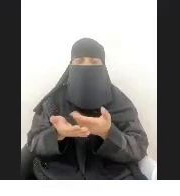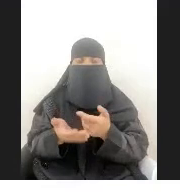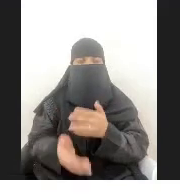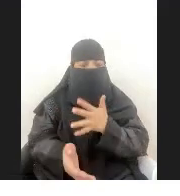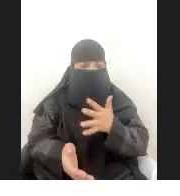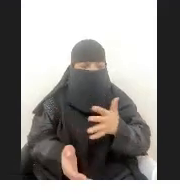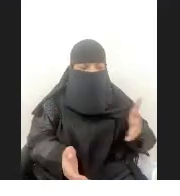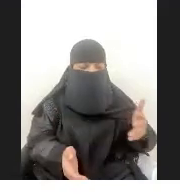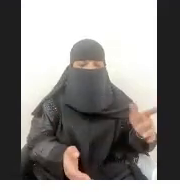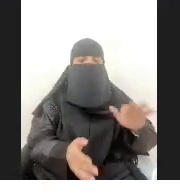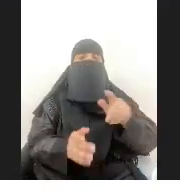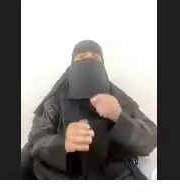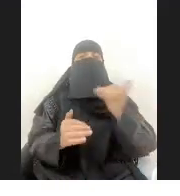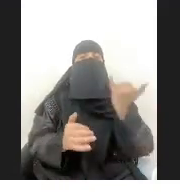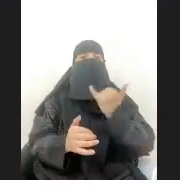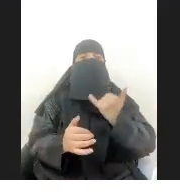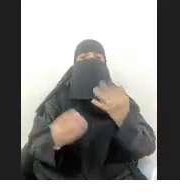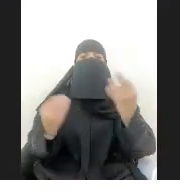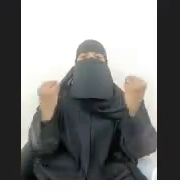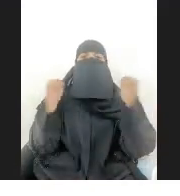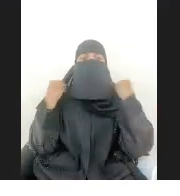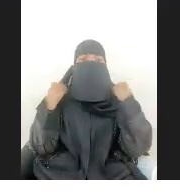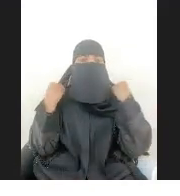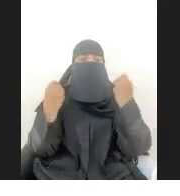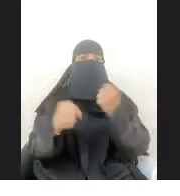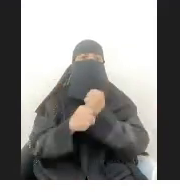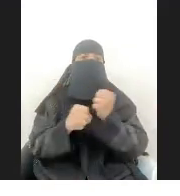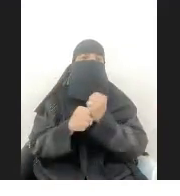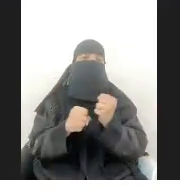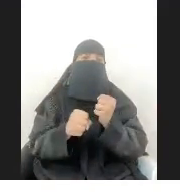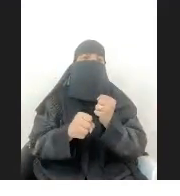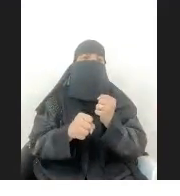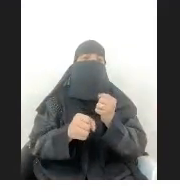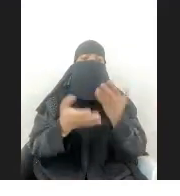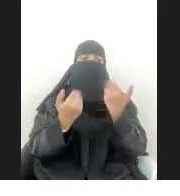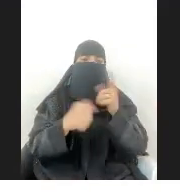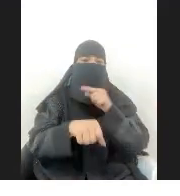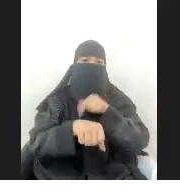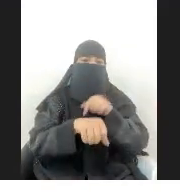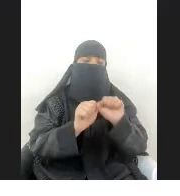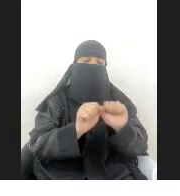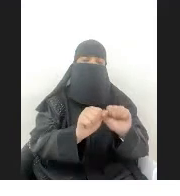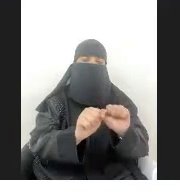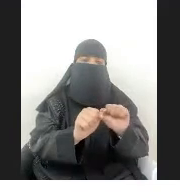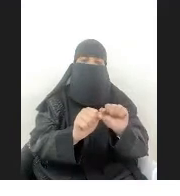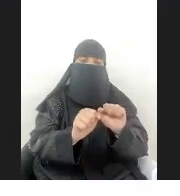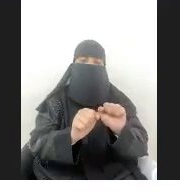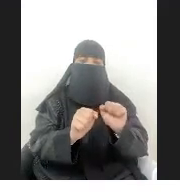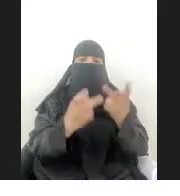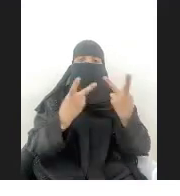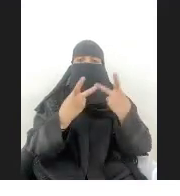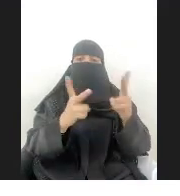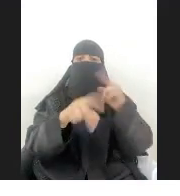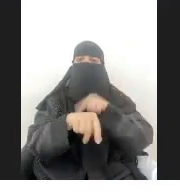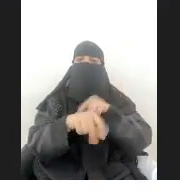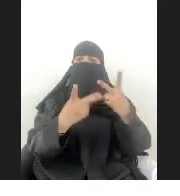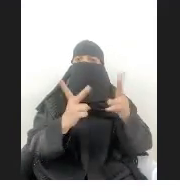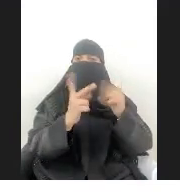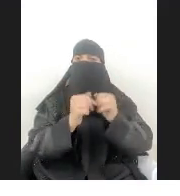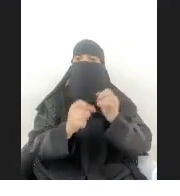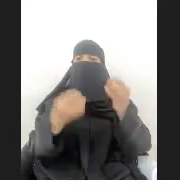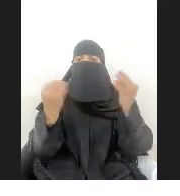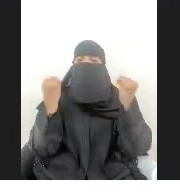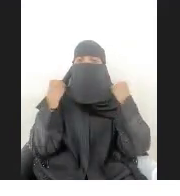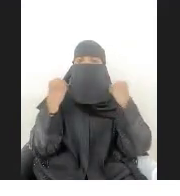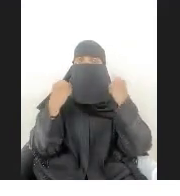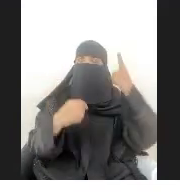مهم إنكم تعملوا أنشطة غير متزامنة. إيش فائدتها؟ إن هي بتخلي الطالب يفكر بشكل أعمق